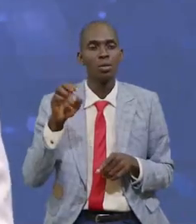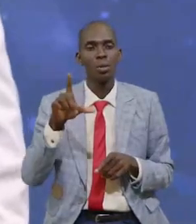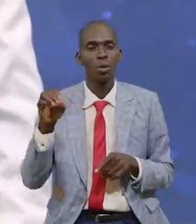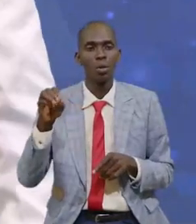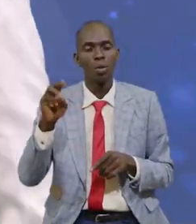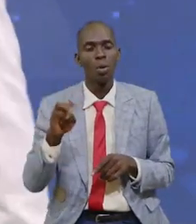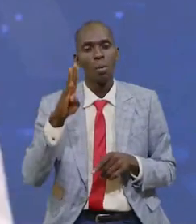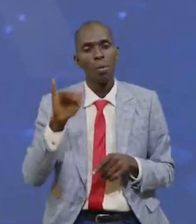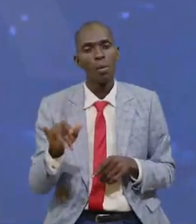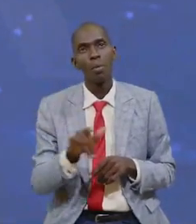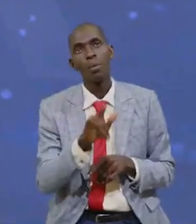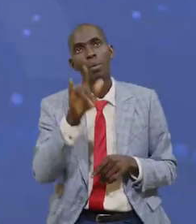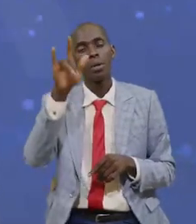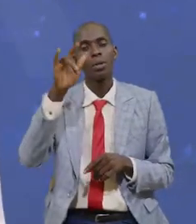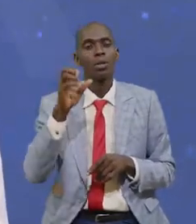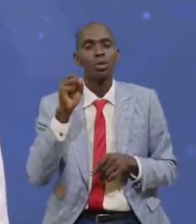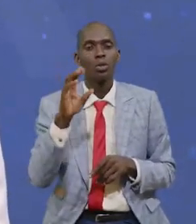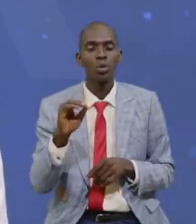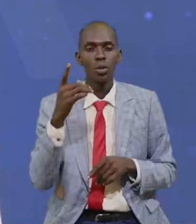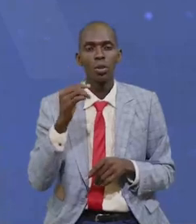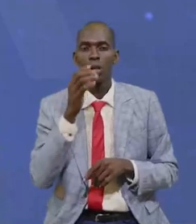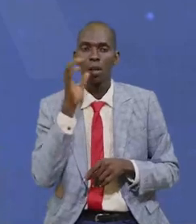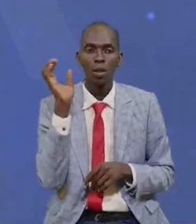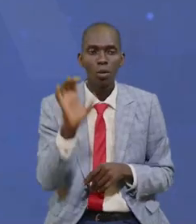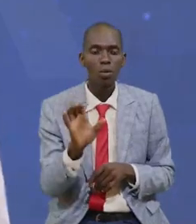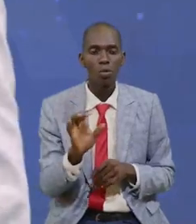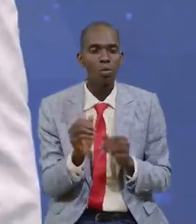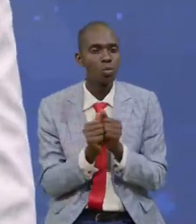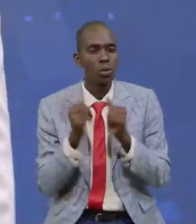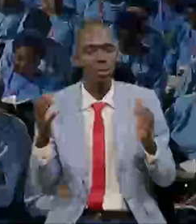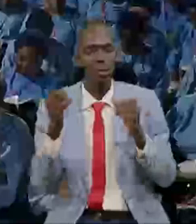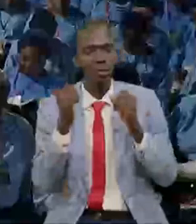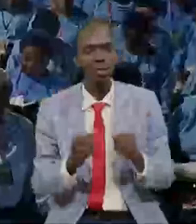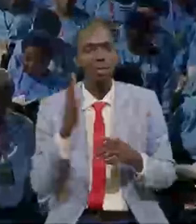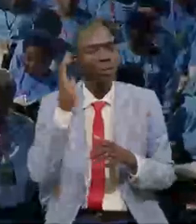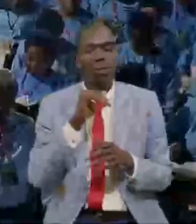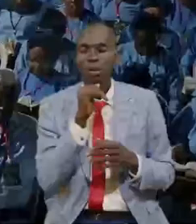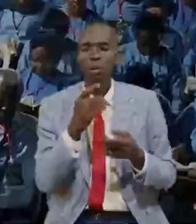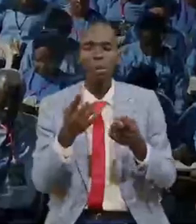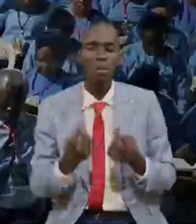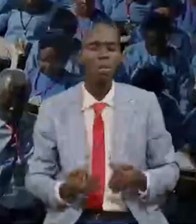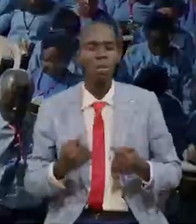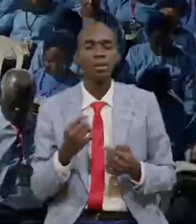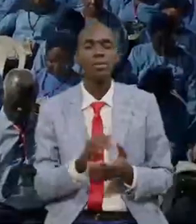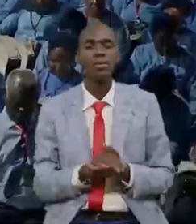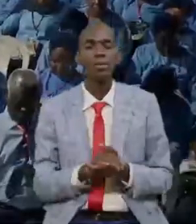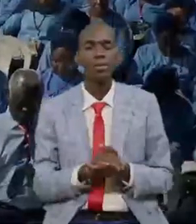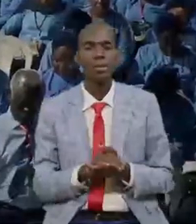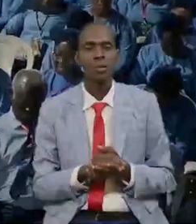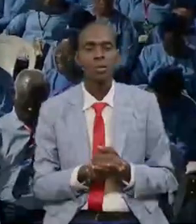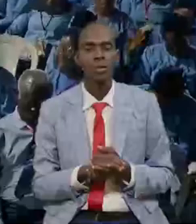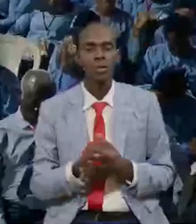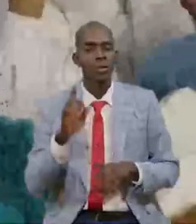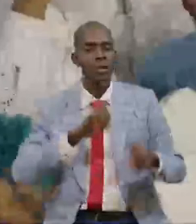s'envole, ainsi la malédiction sans cause n'a point d'effet. Amen. Amen. Vous